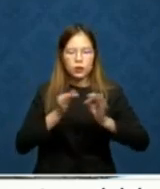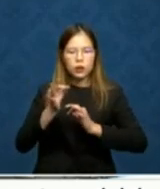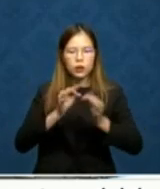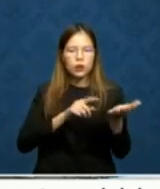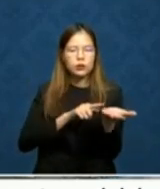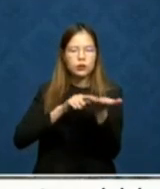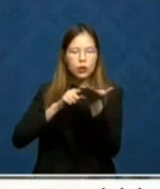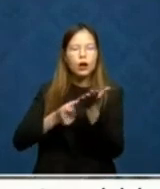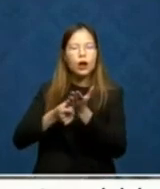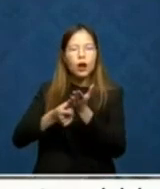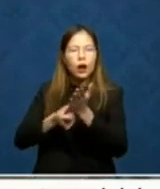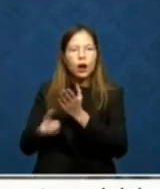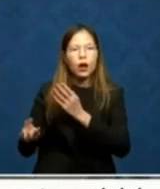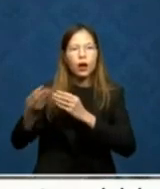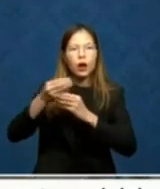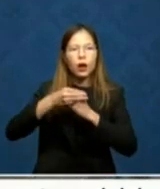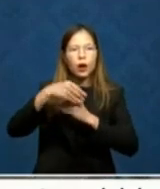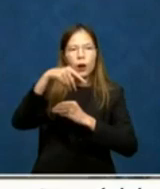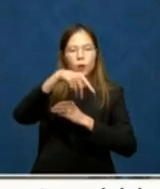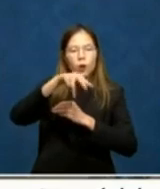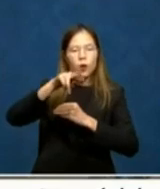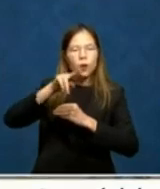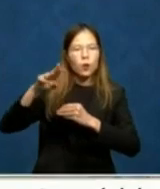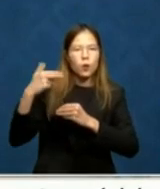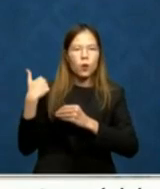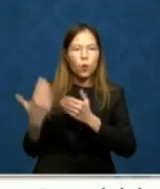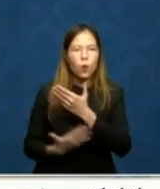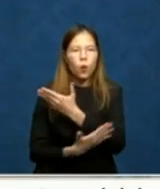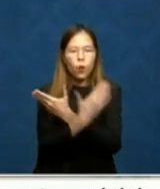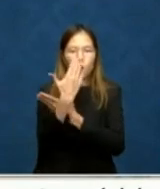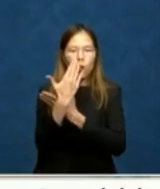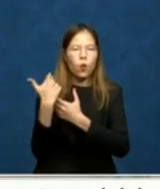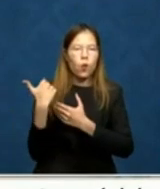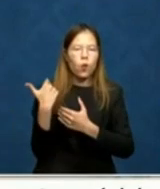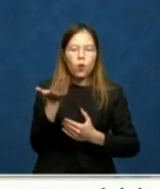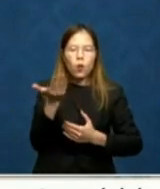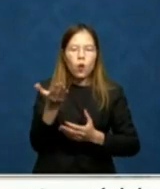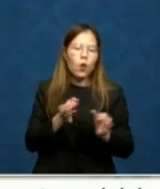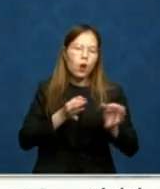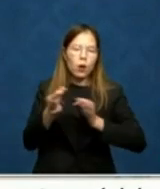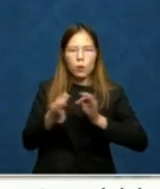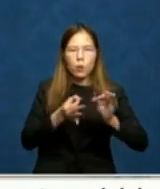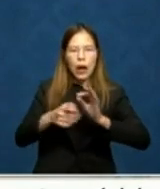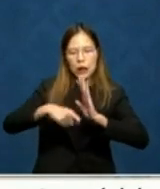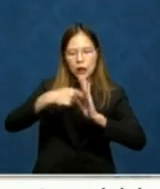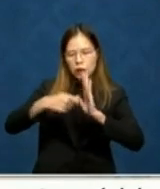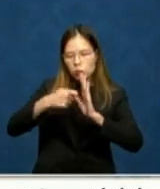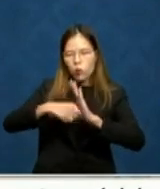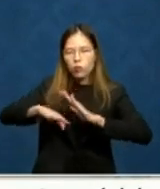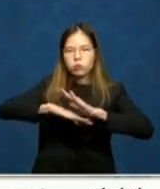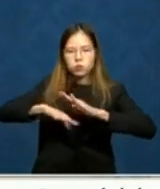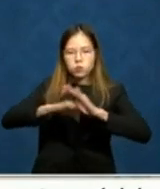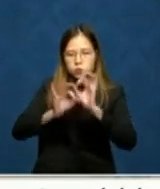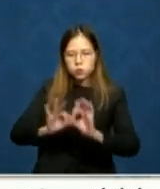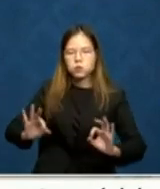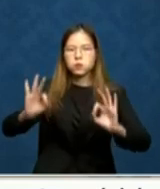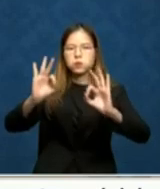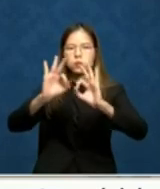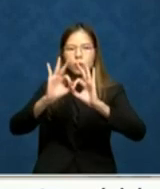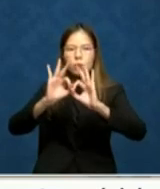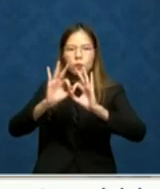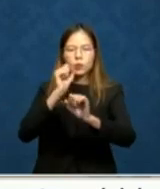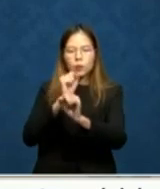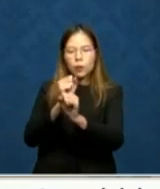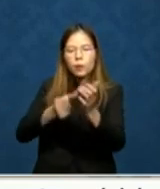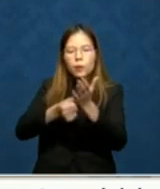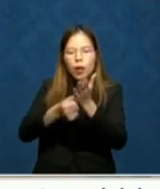แก้ไขเพิ่มเติมกฎหมายฉบับนี้นะคะขอโอกาสนี้ค่ะในการอภิปรายหลักการเหตุผลความจำเป็นที่ต้องมีการ